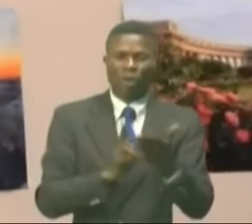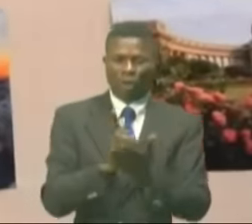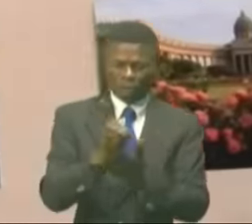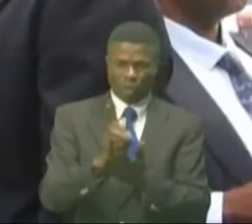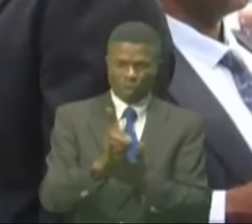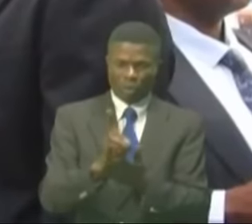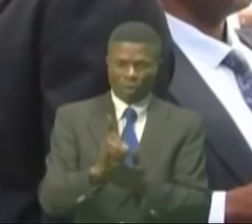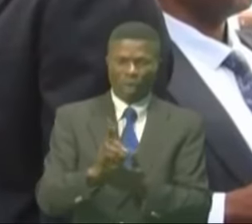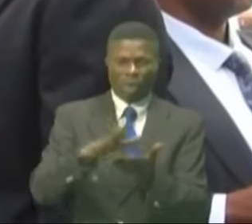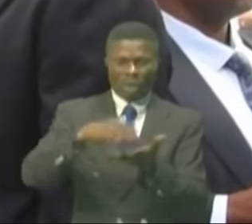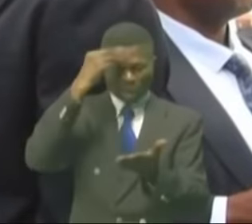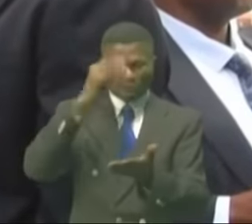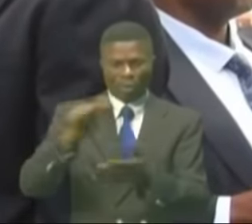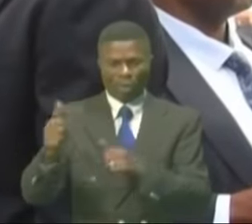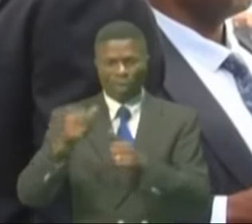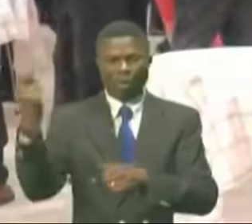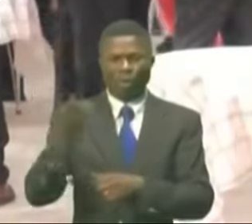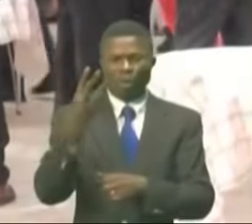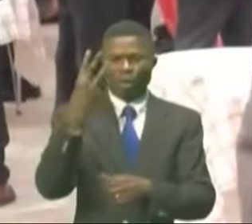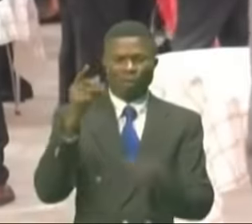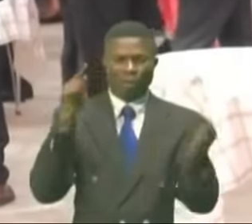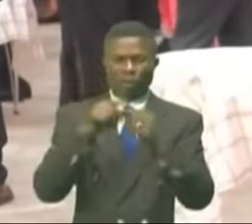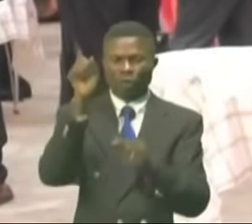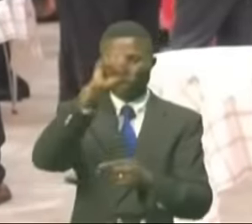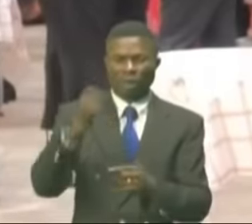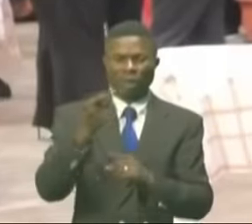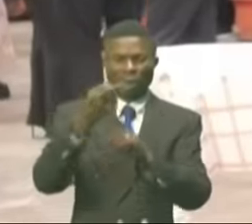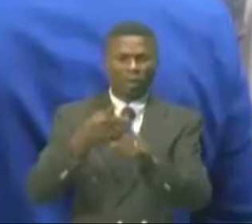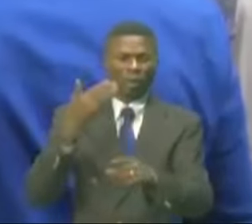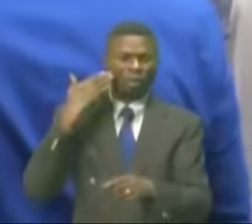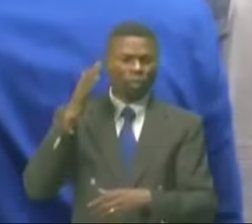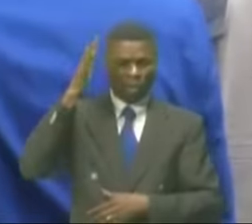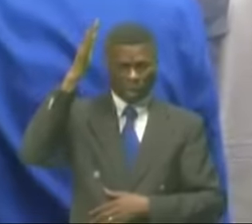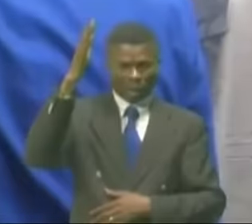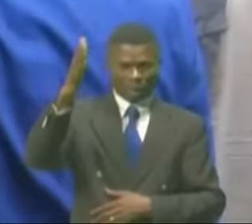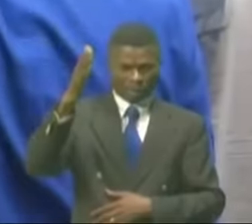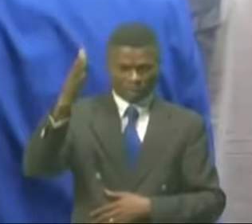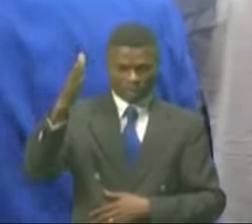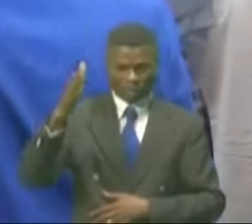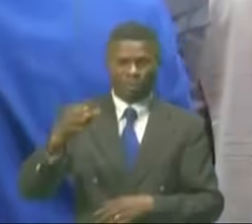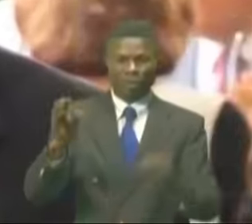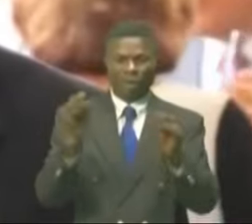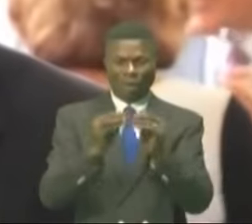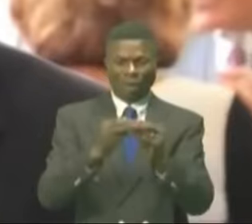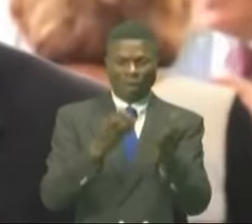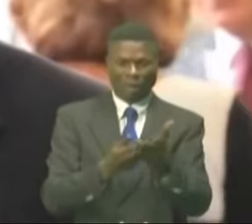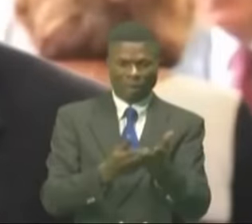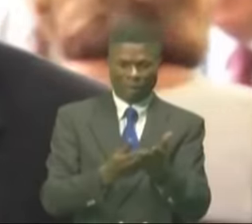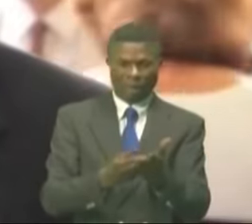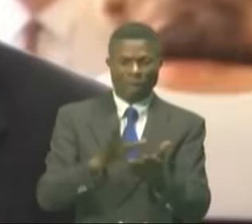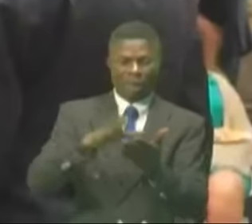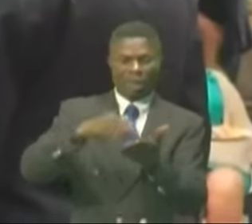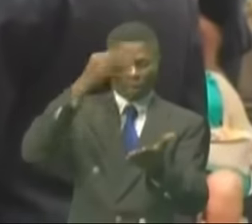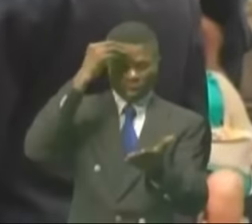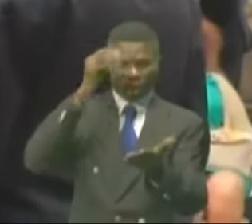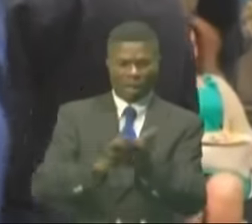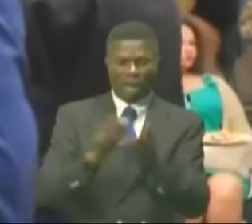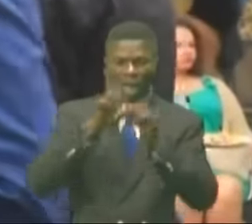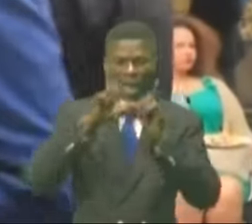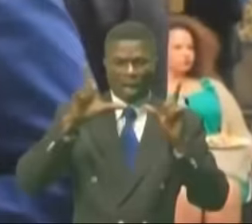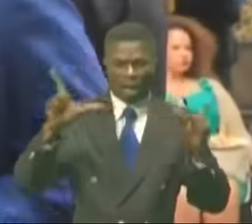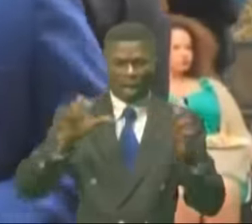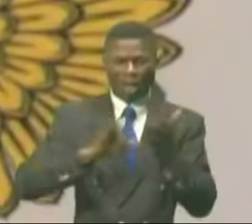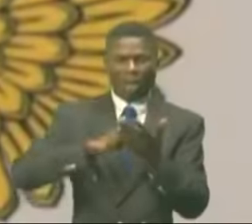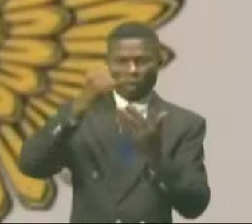d'autres apprentissages du 23 au 30 mai prochain. Outre la tenue de la table ronde et de cet apprentissage de la langue